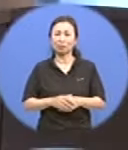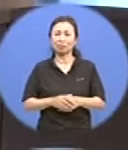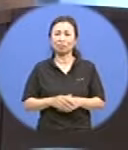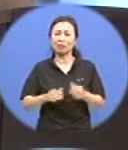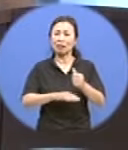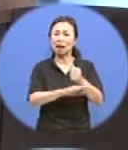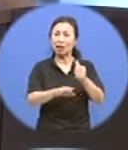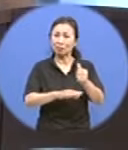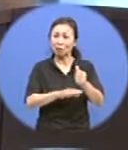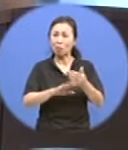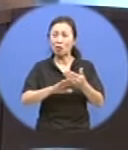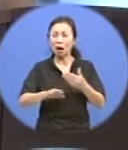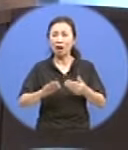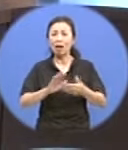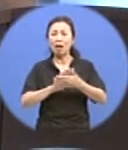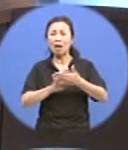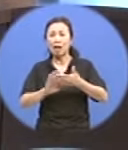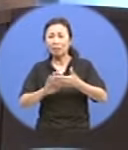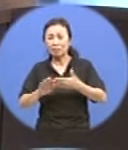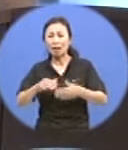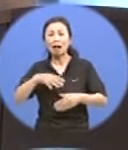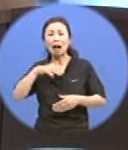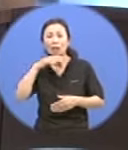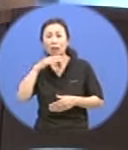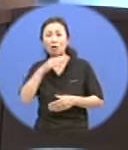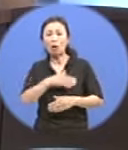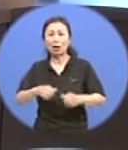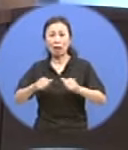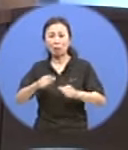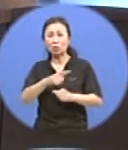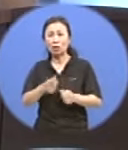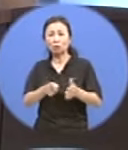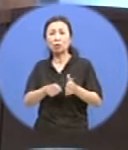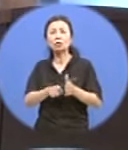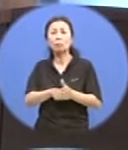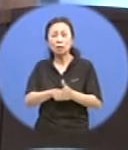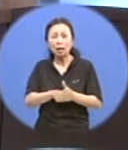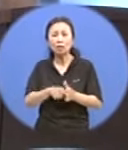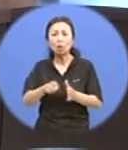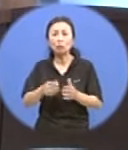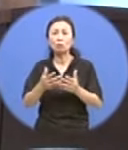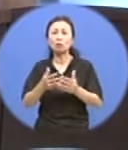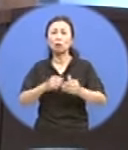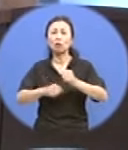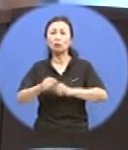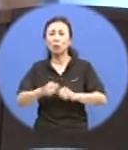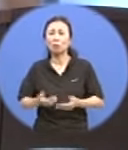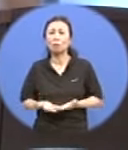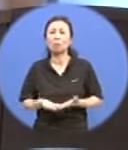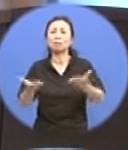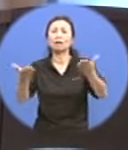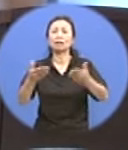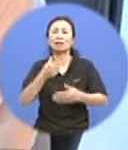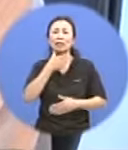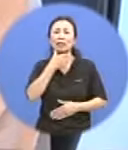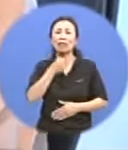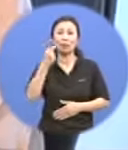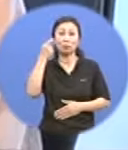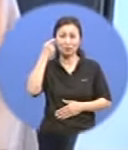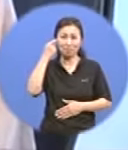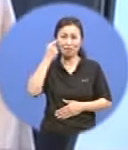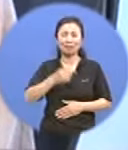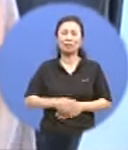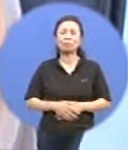生含めた、大きな取り組みをこの場から発信できればと思っていますけどね。 さ